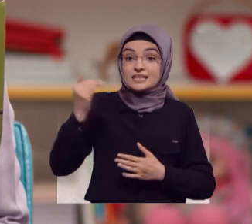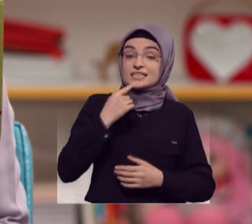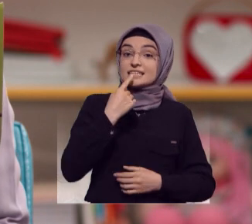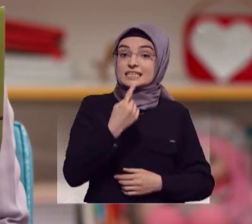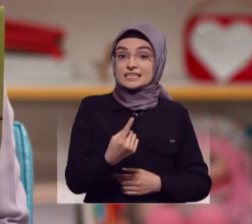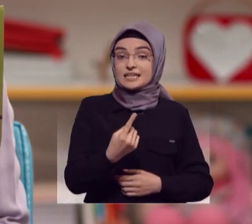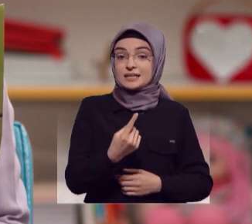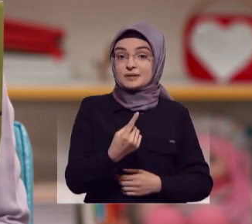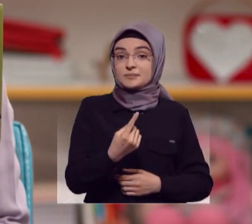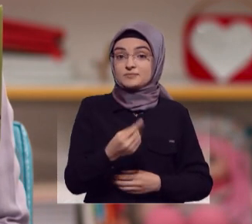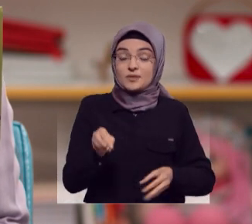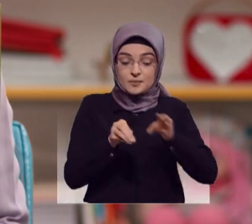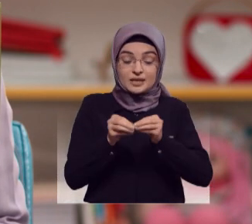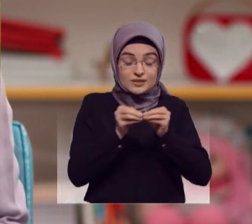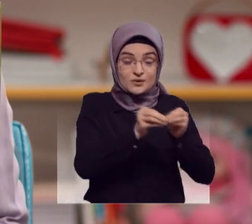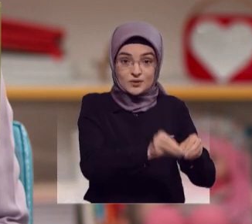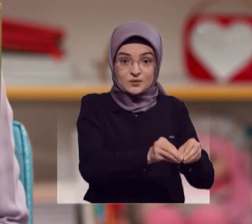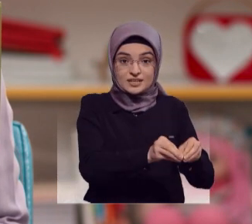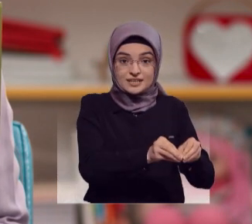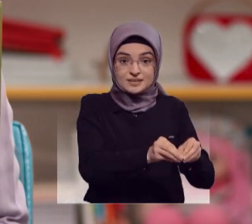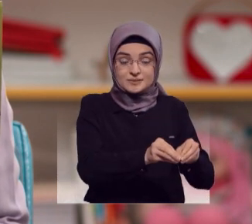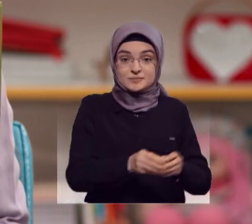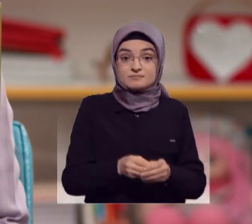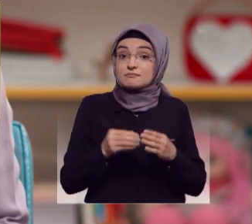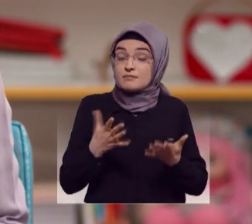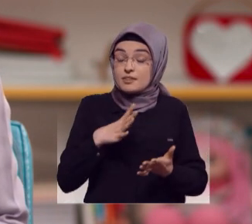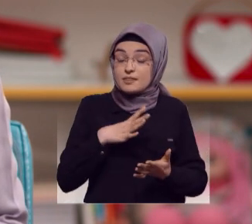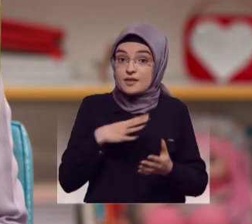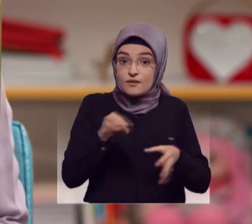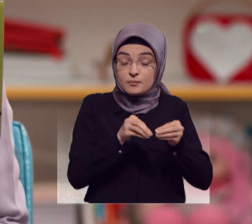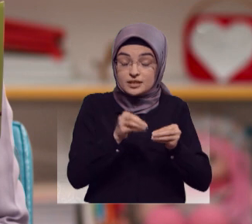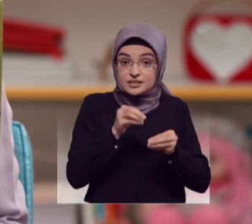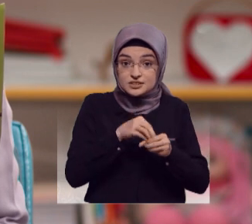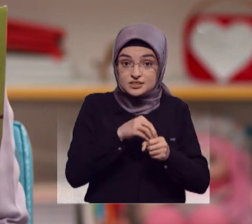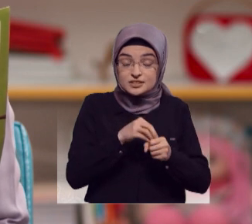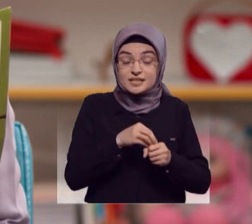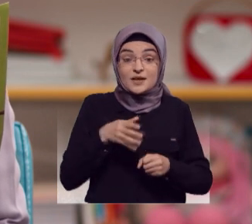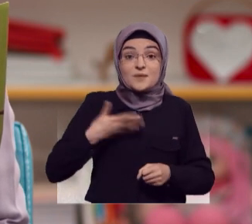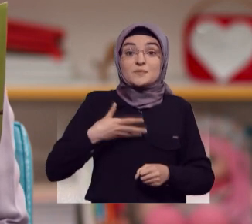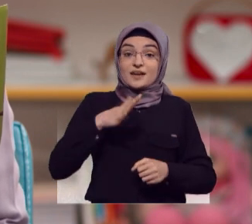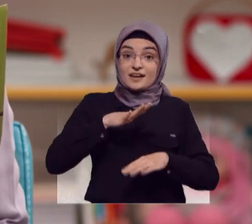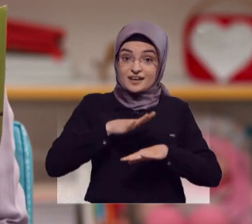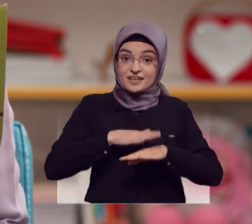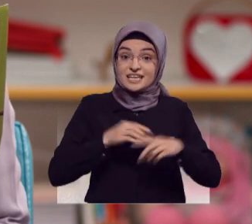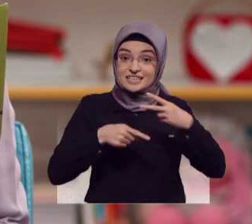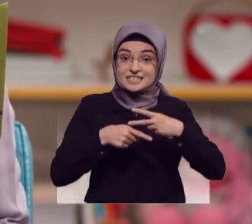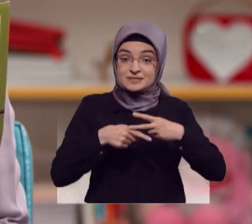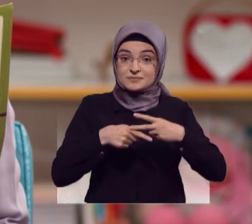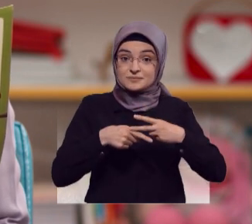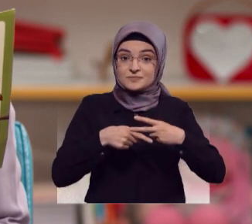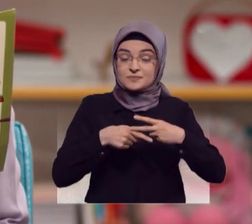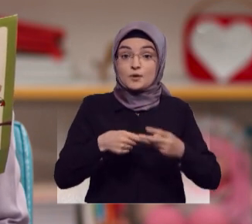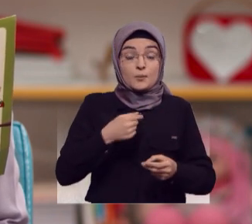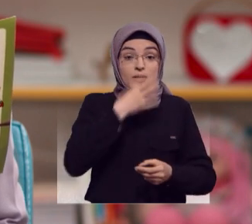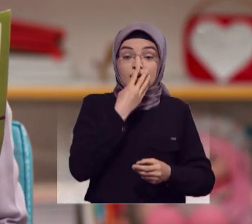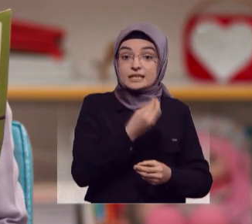getirdik diye paketi önüne koydular. Ne var paketin içinde diye merak etti zıp zıp. Cidden